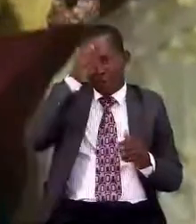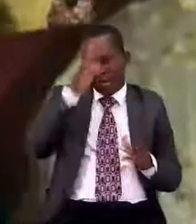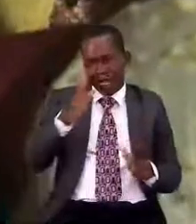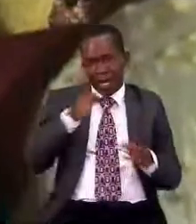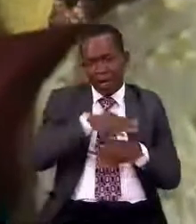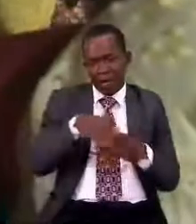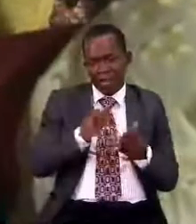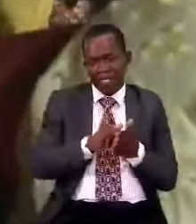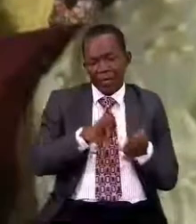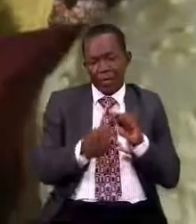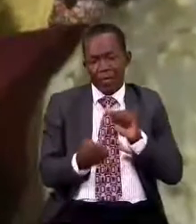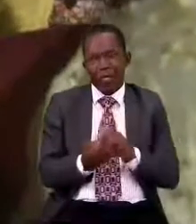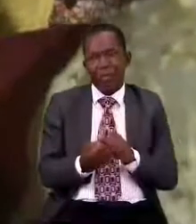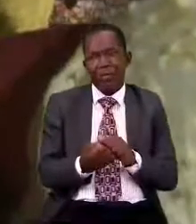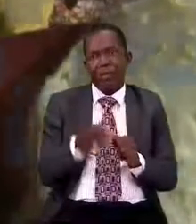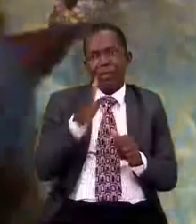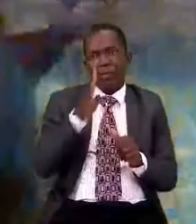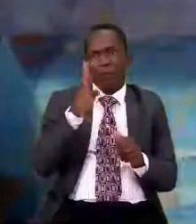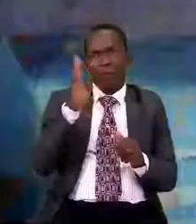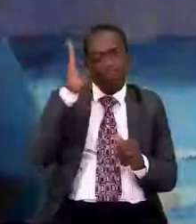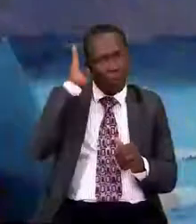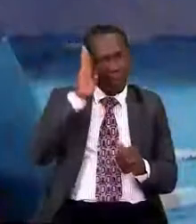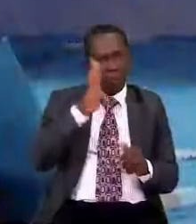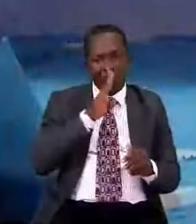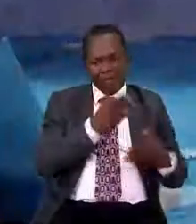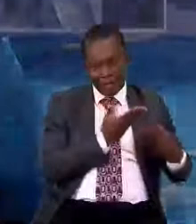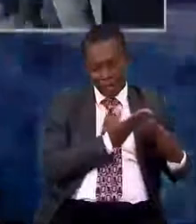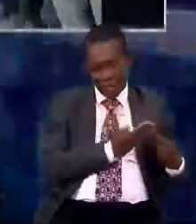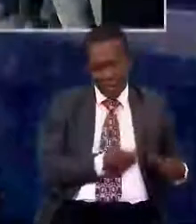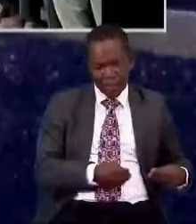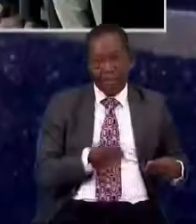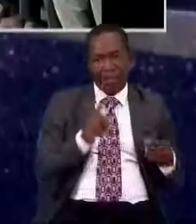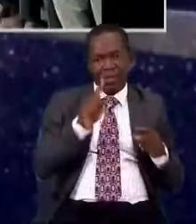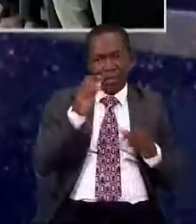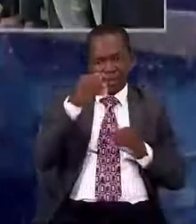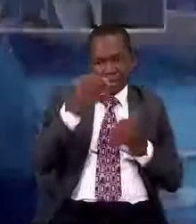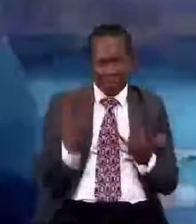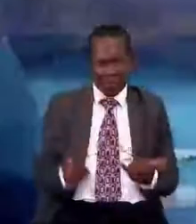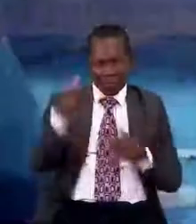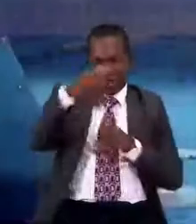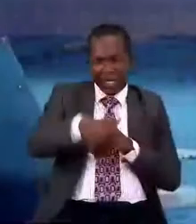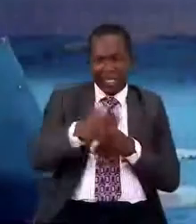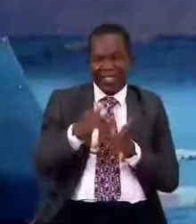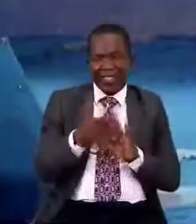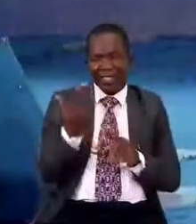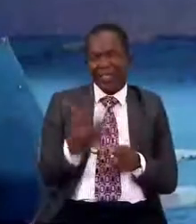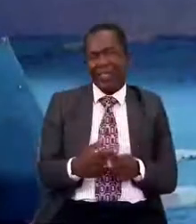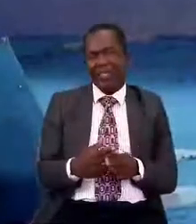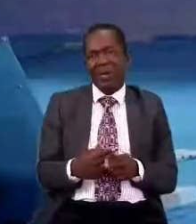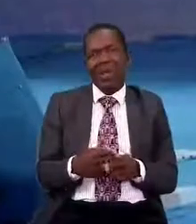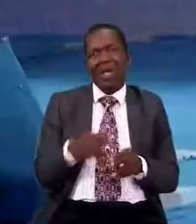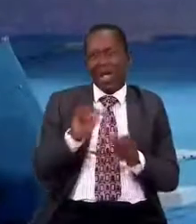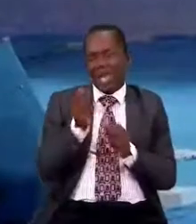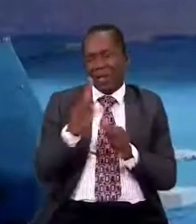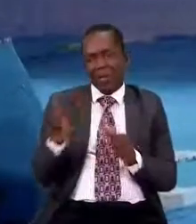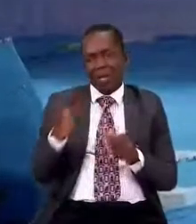guéris, seront réglés ce soir au nom de Jésus-Christ. En ligne, frères et sœurs, quelle que soit la nation